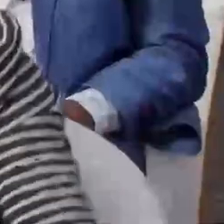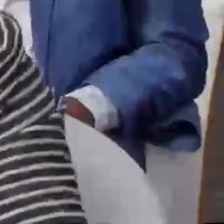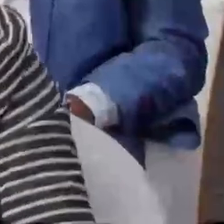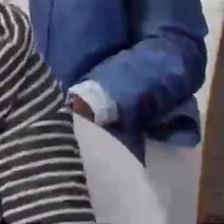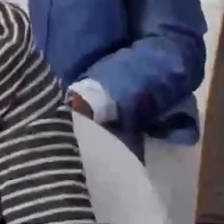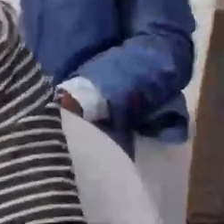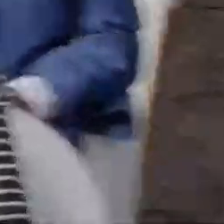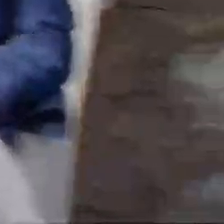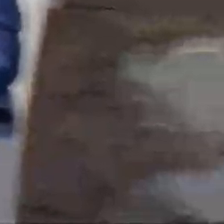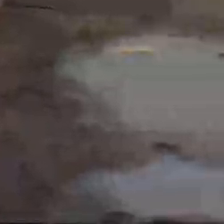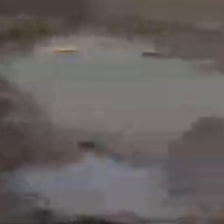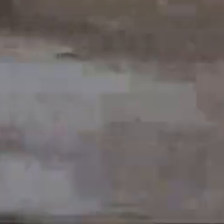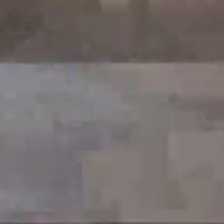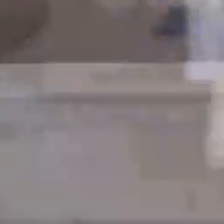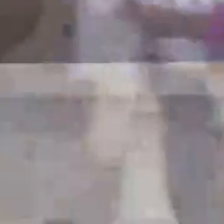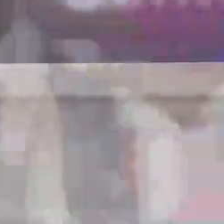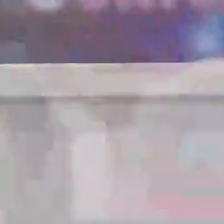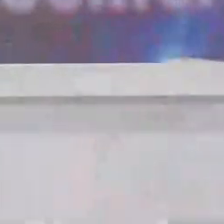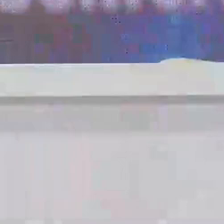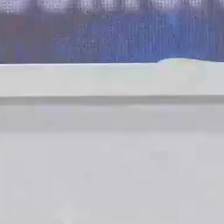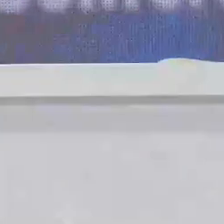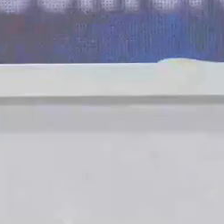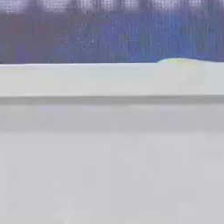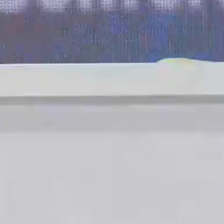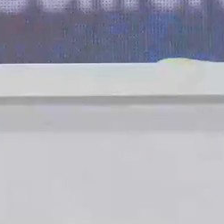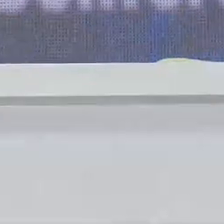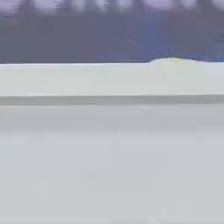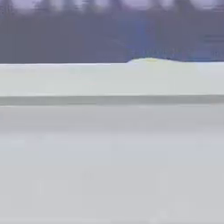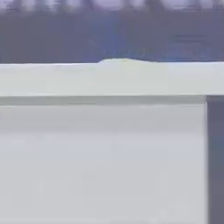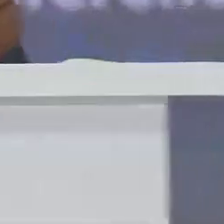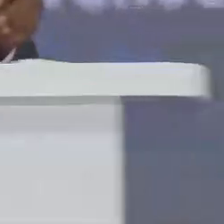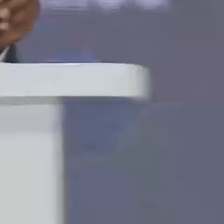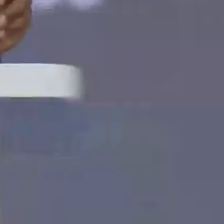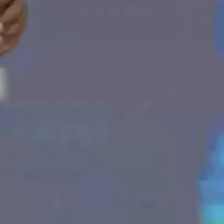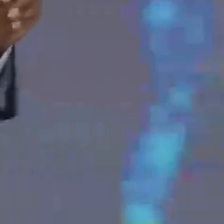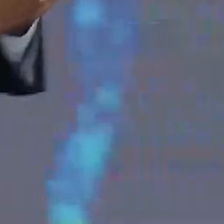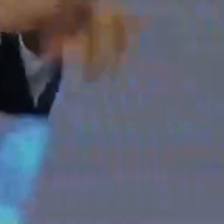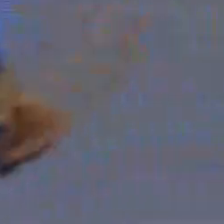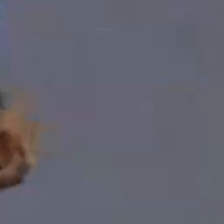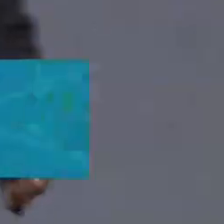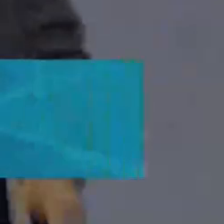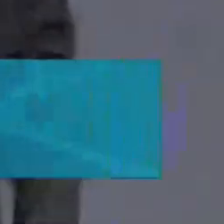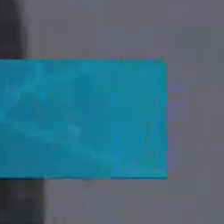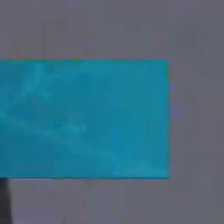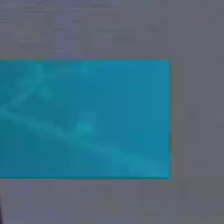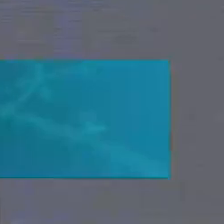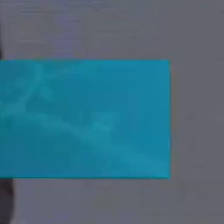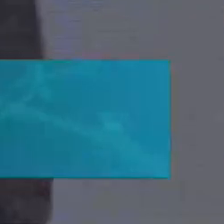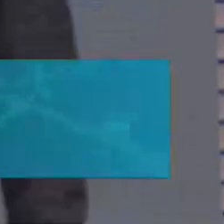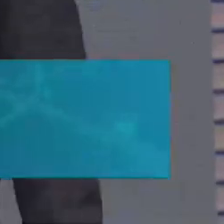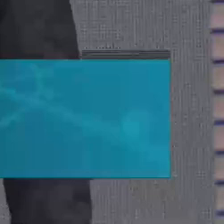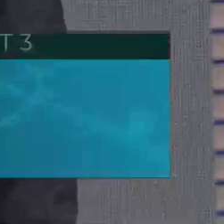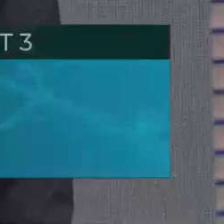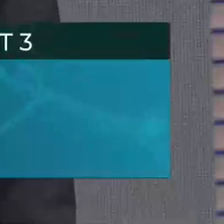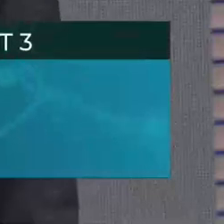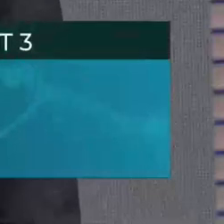Now, it tells us in chapter 41, verse 14. Maintenant, dans le verset 14 d'Ésaïe 41. Fear not,